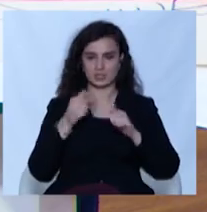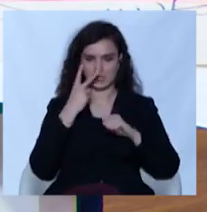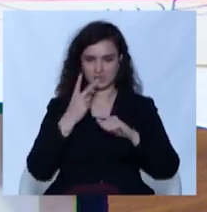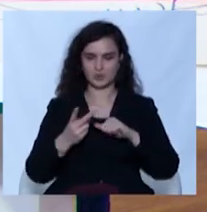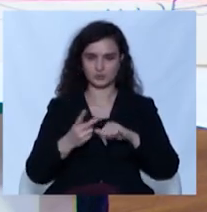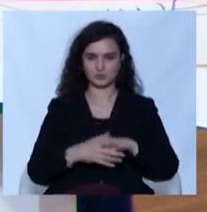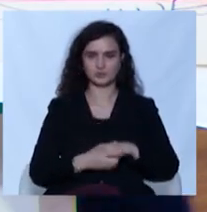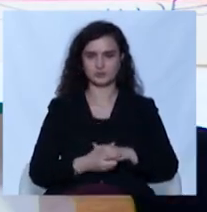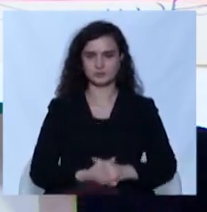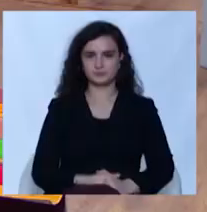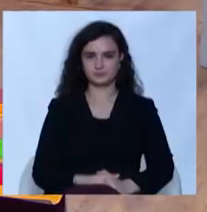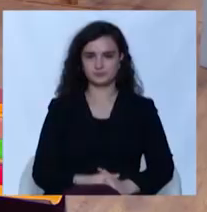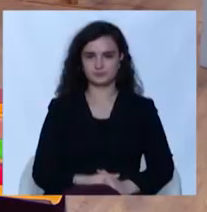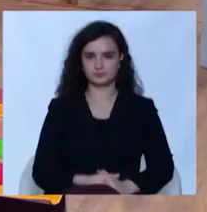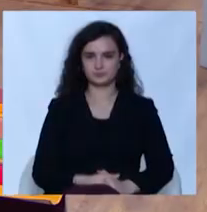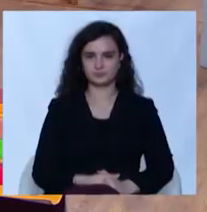დაინახოთ